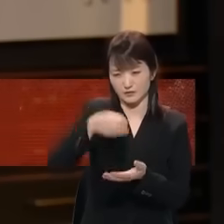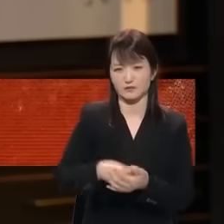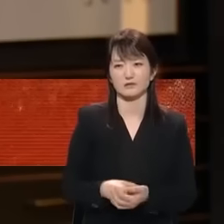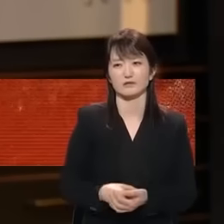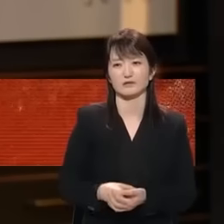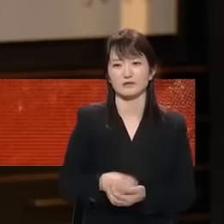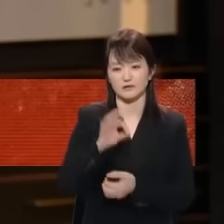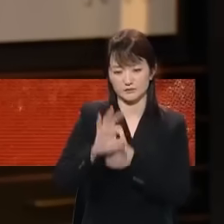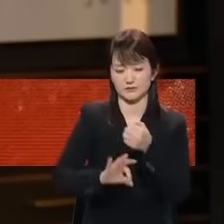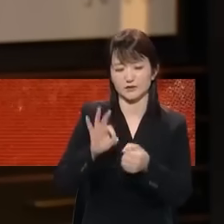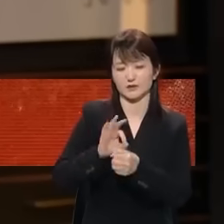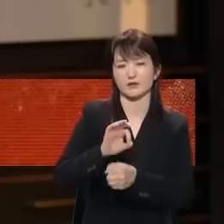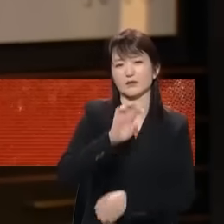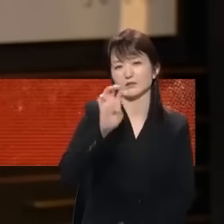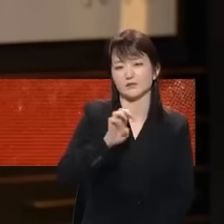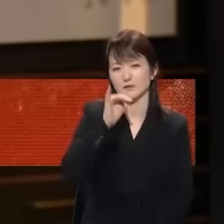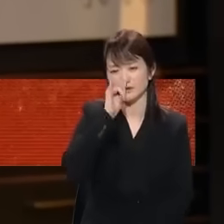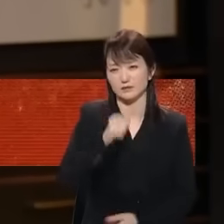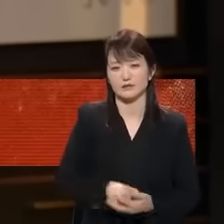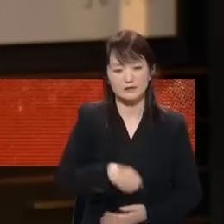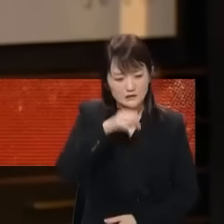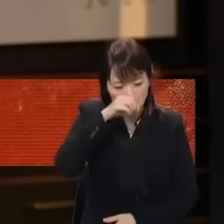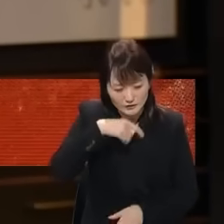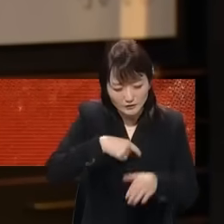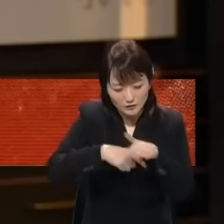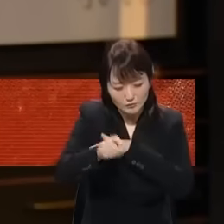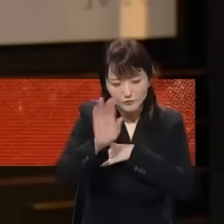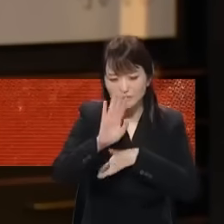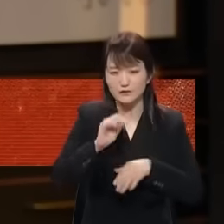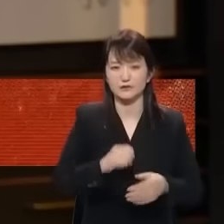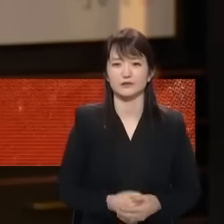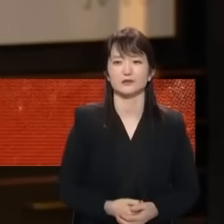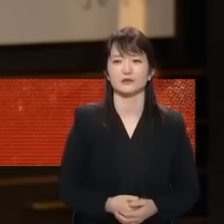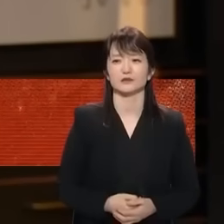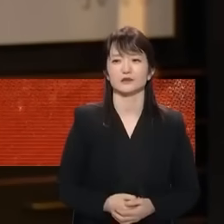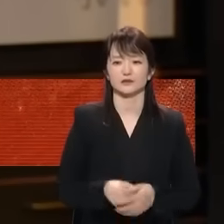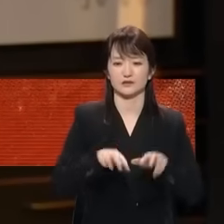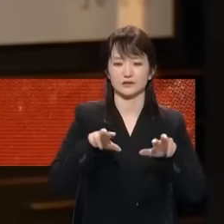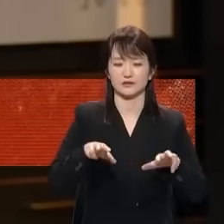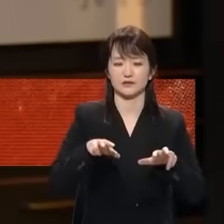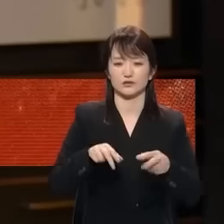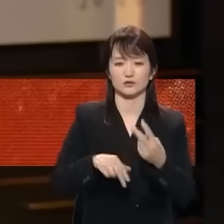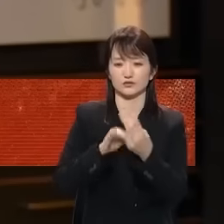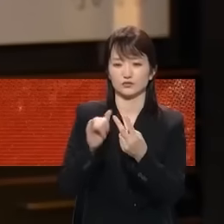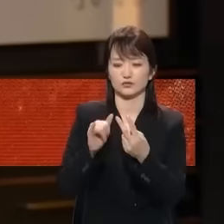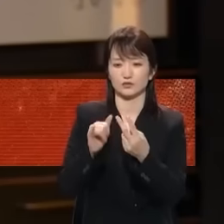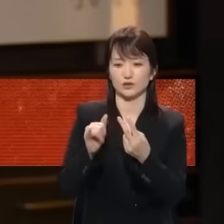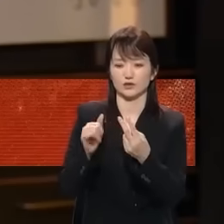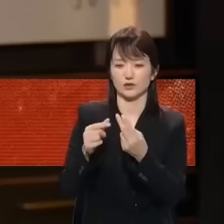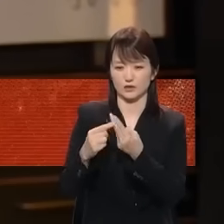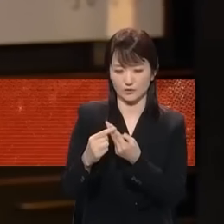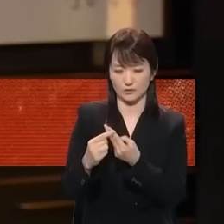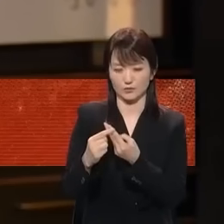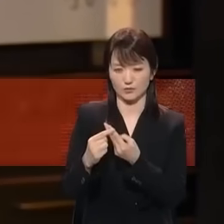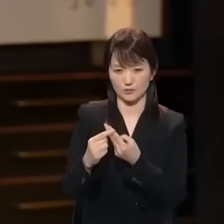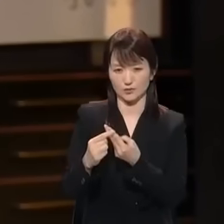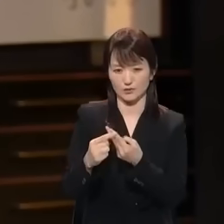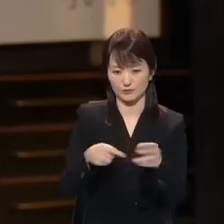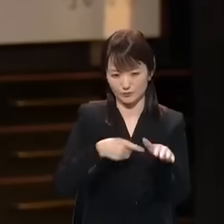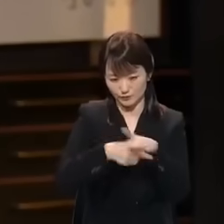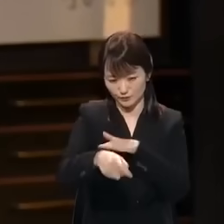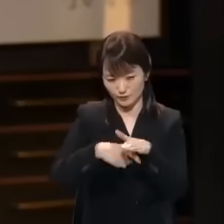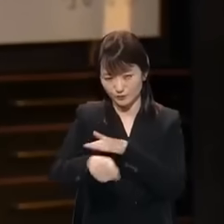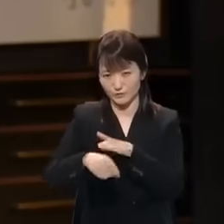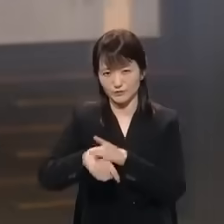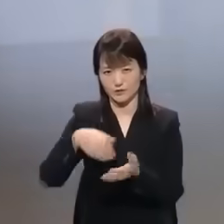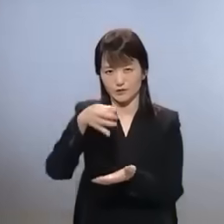있는 거고요 이게 그냥 서리 자체가 아닙니다 이거는 지금 두 명 이상의 특수 절도를 하는 그런 상황이고 재산적